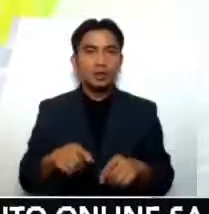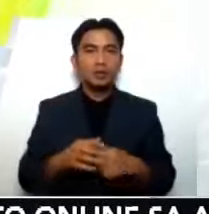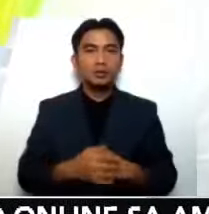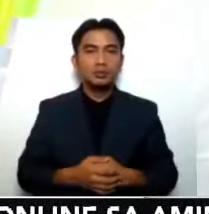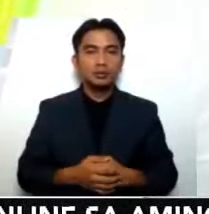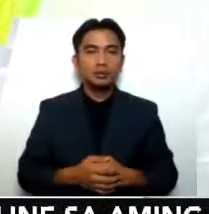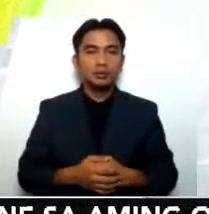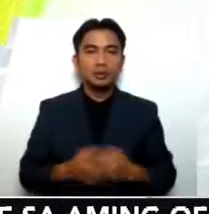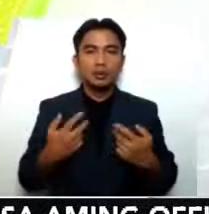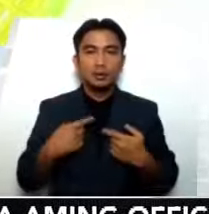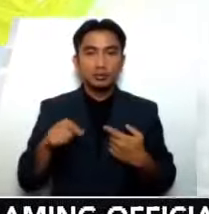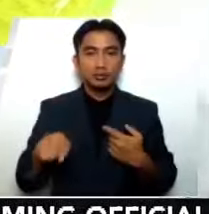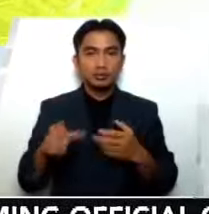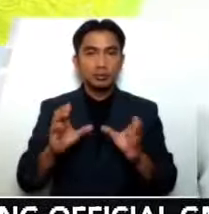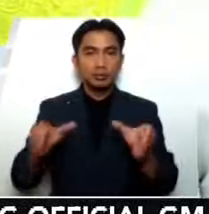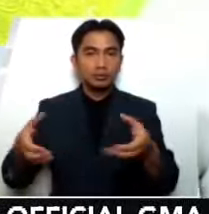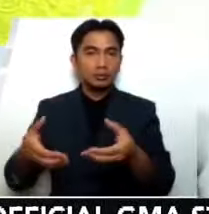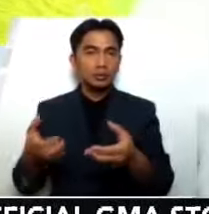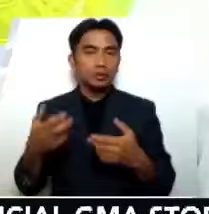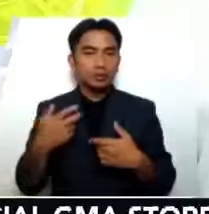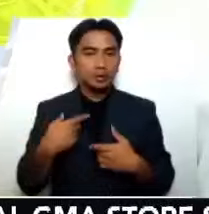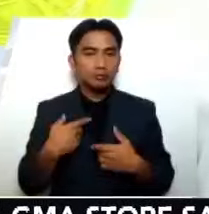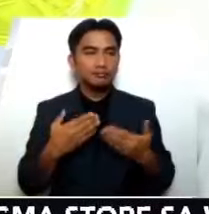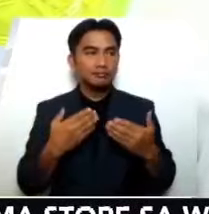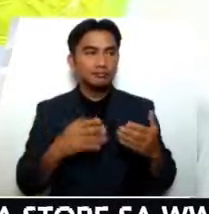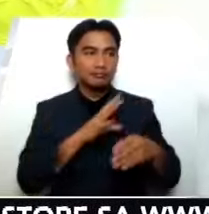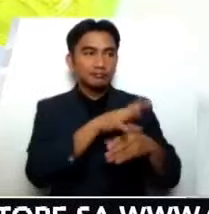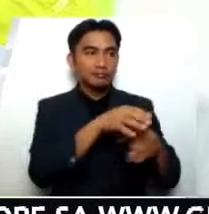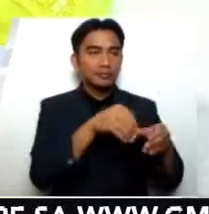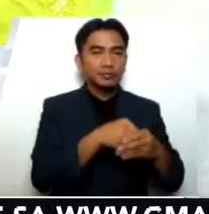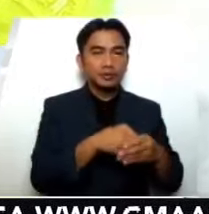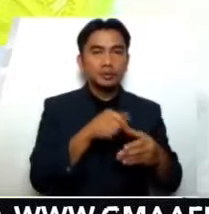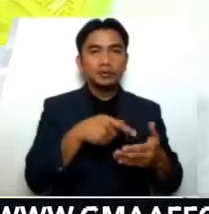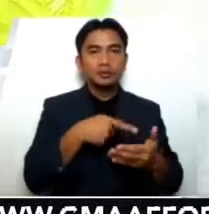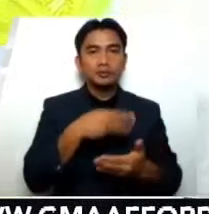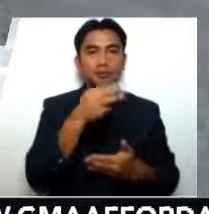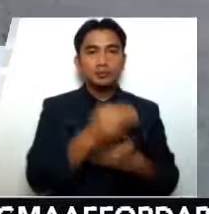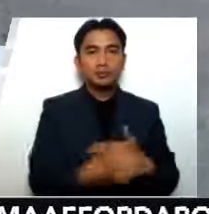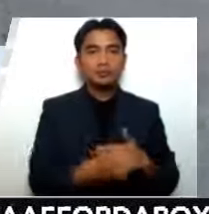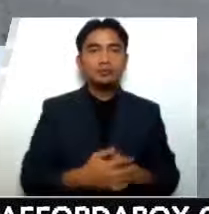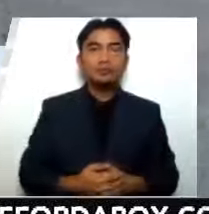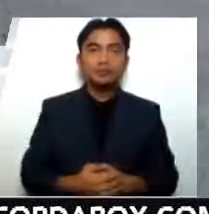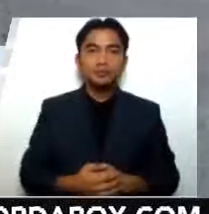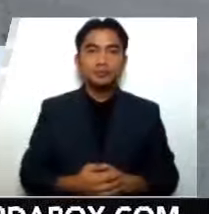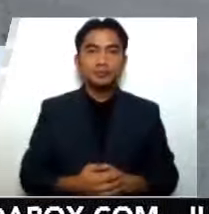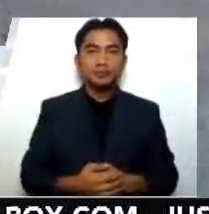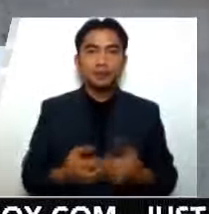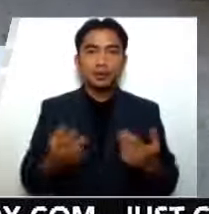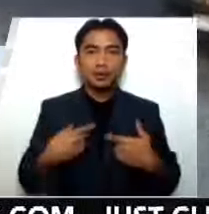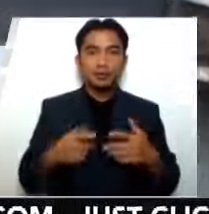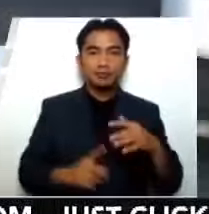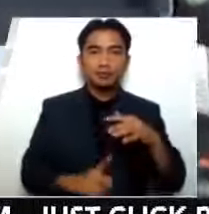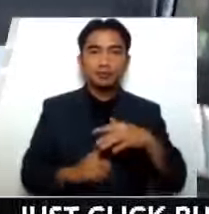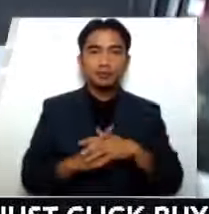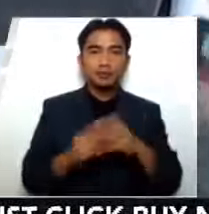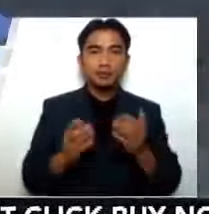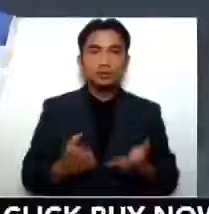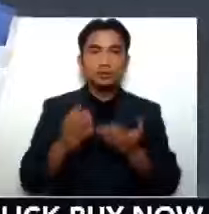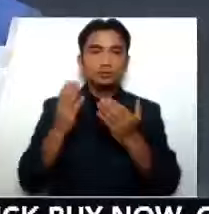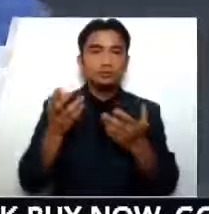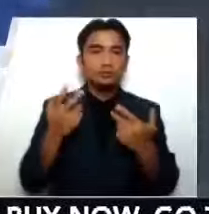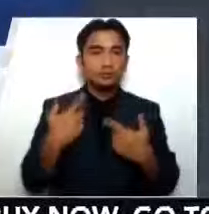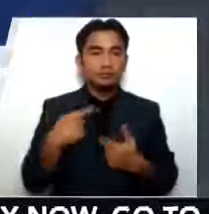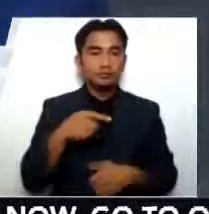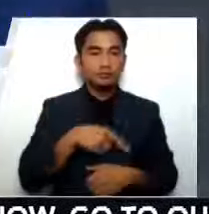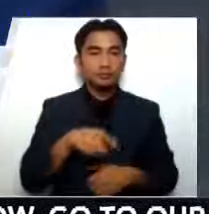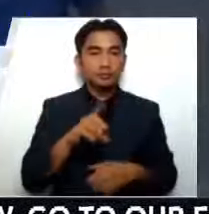na nakikiisa sa programa. Bago pa man ilabas ang resolusyon, sumulat na ang Department of